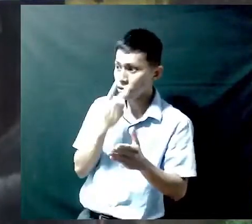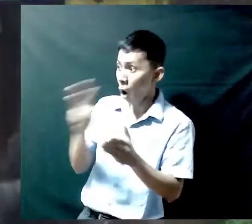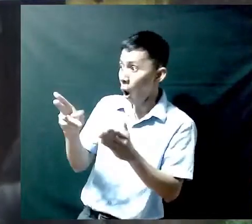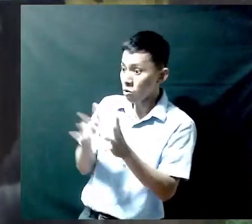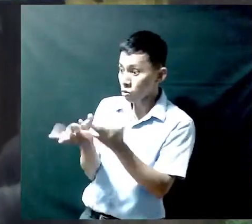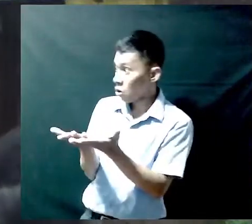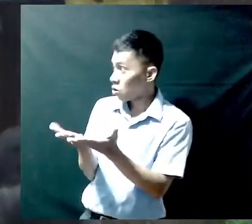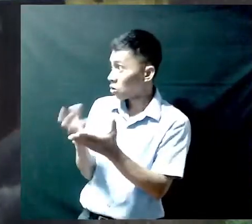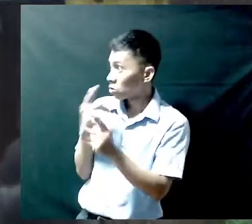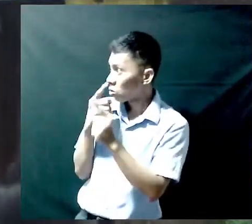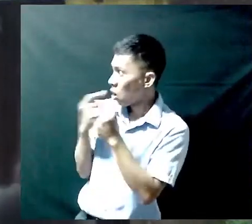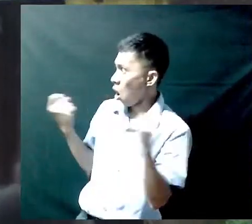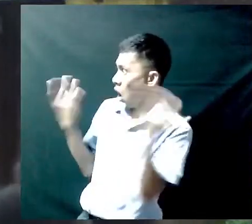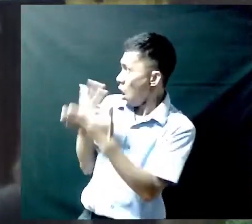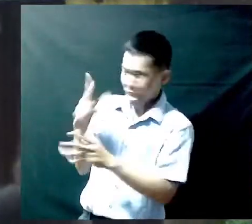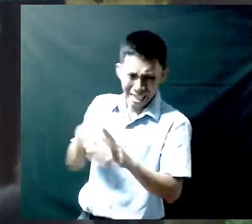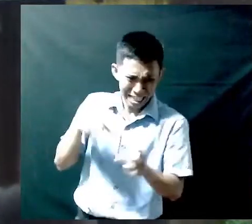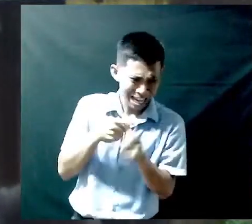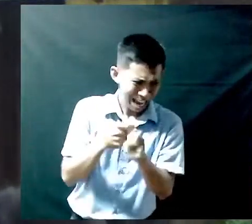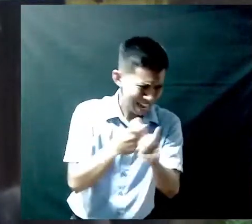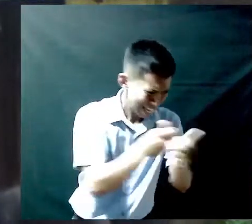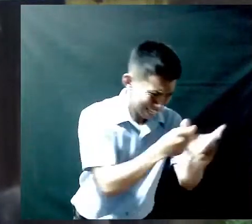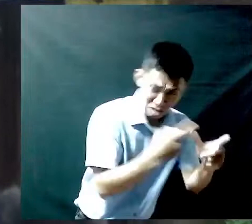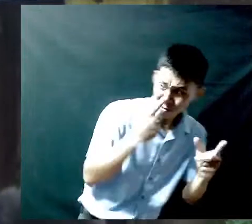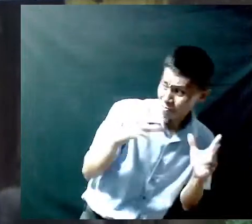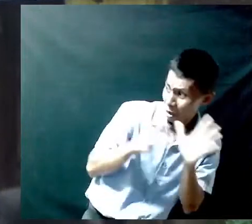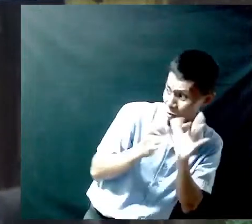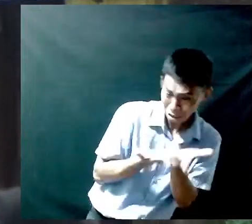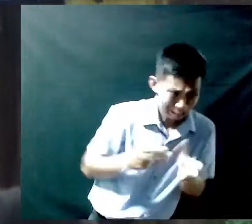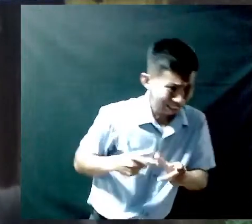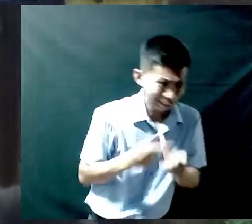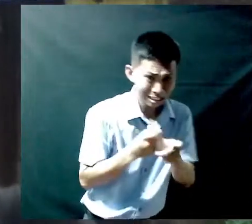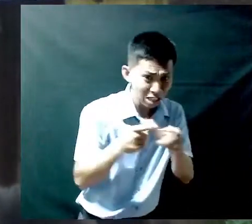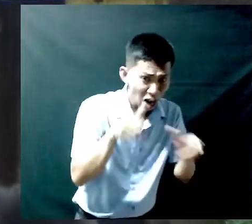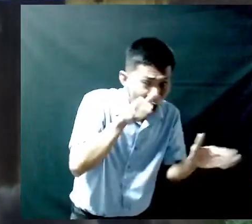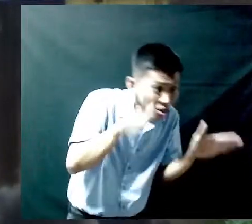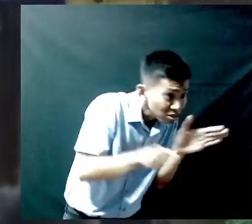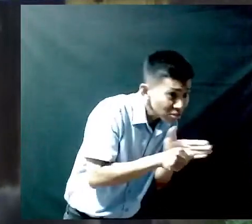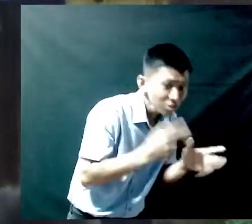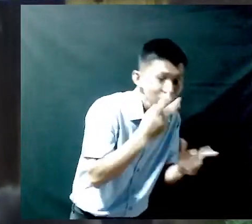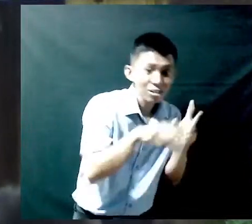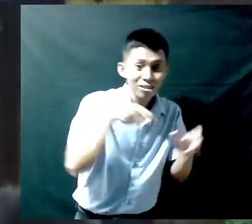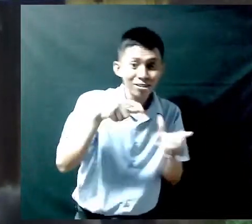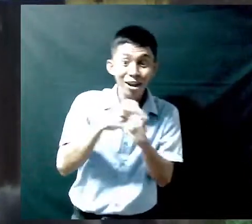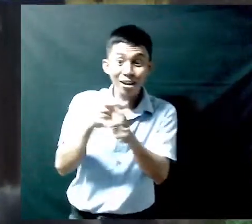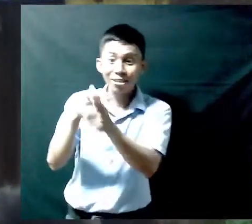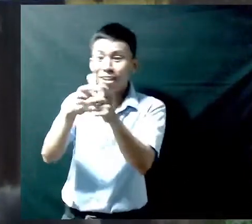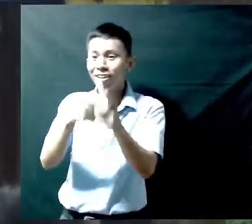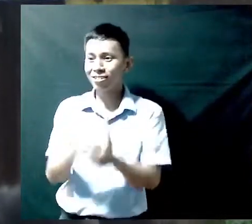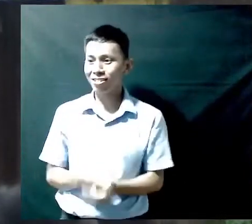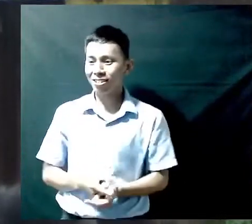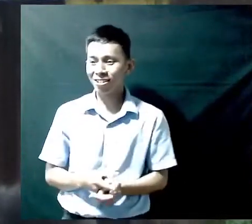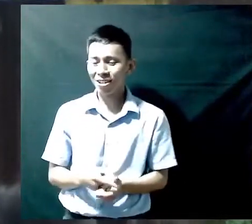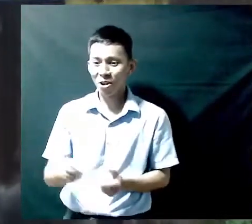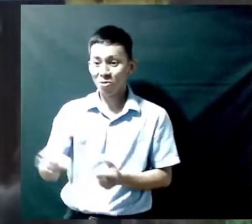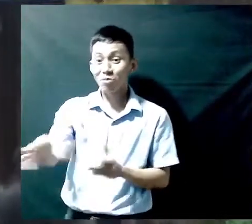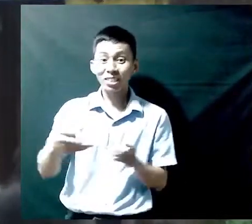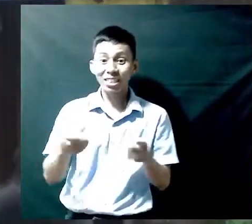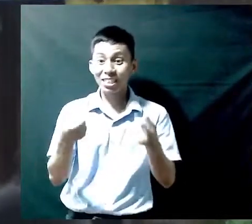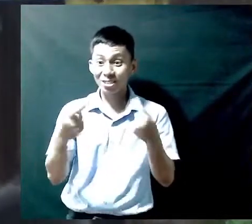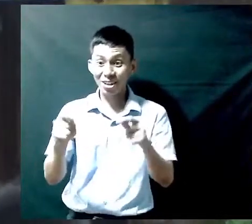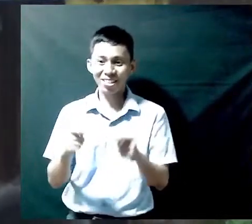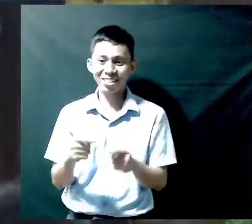Nako, sino kaya yan? Si congressman. Alis na tayo, alis na! So sabi ko, I will use my skill in martial